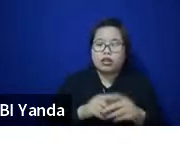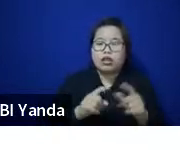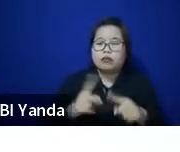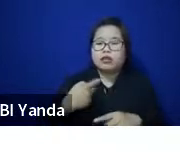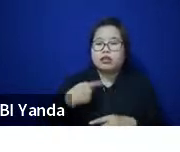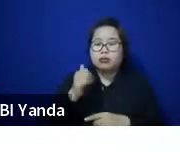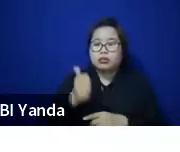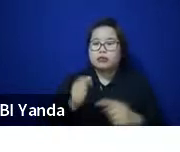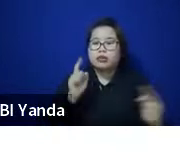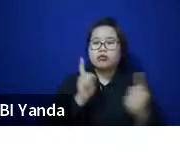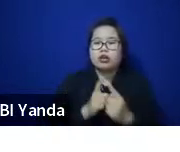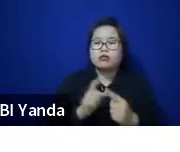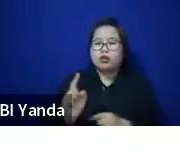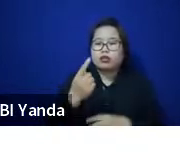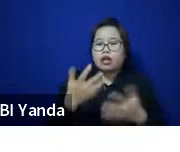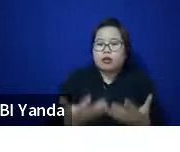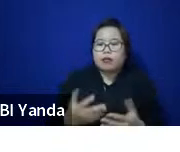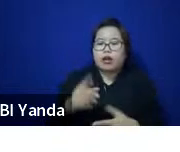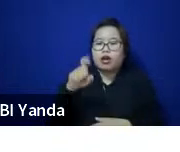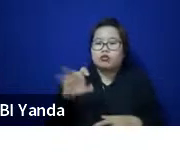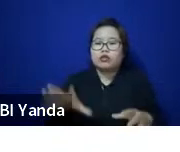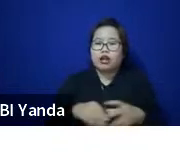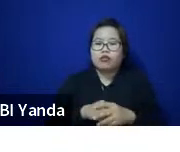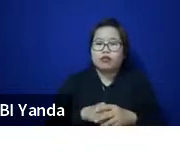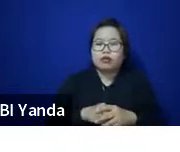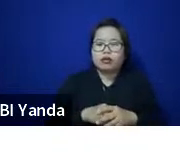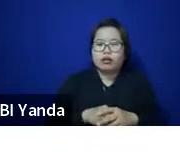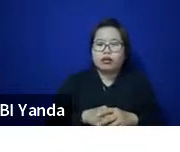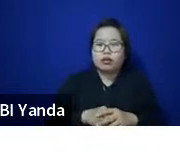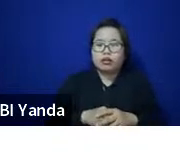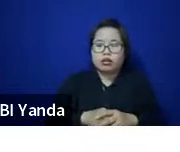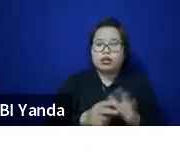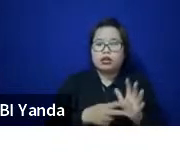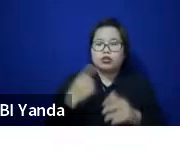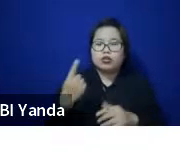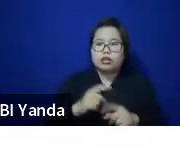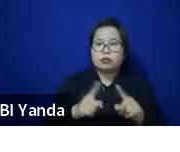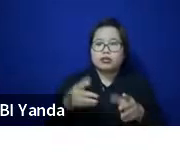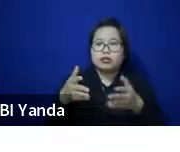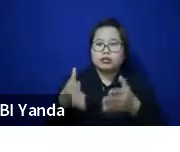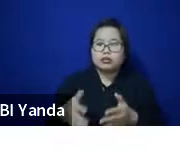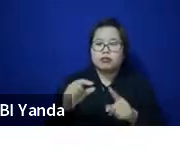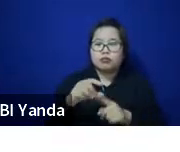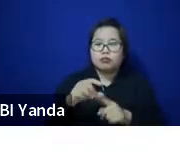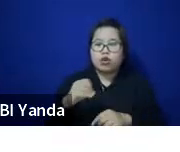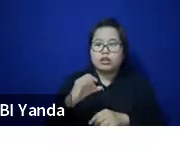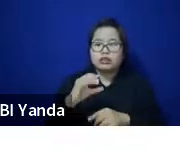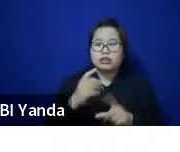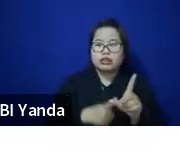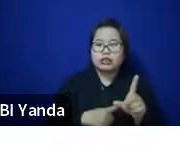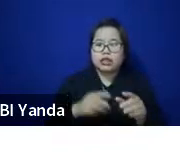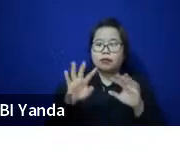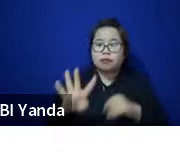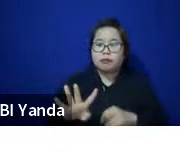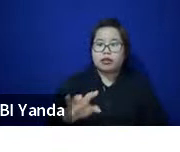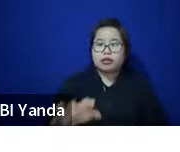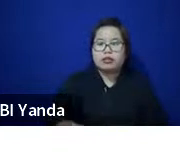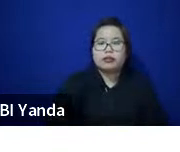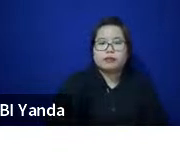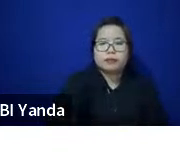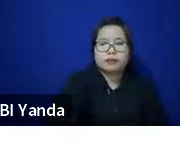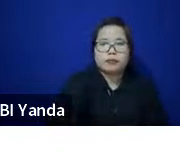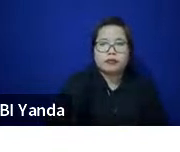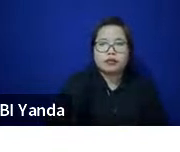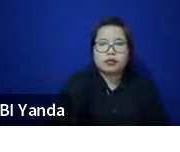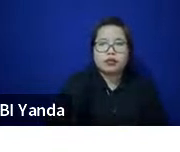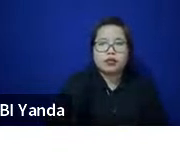menemukan prioritas apa yang harus di cover oleh nasional. Dan sisi policy yang keempat, memastikan bagaimana